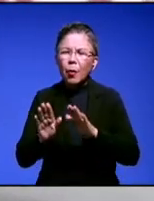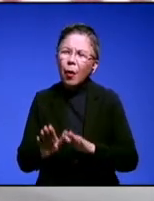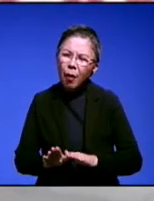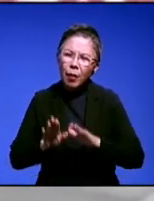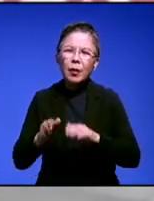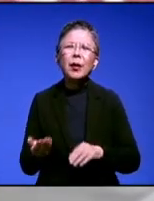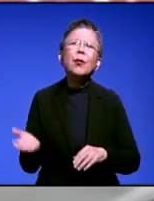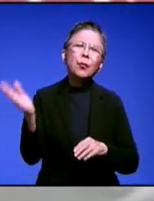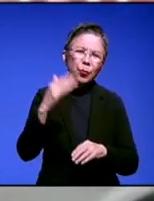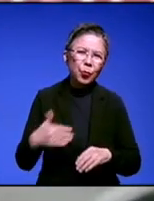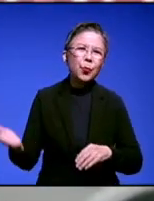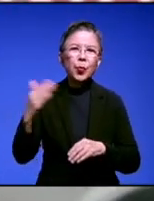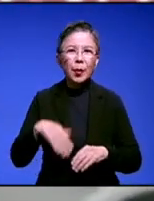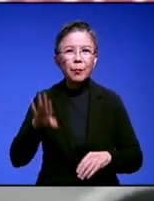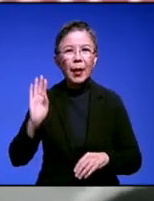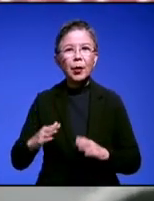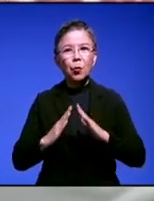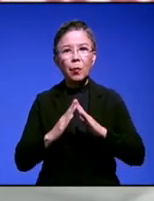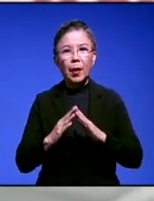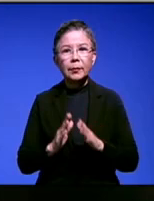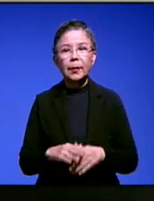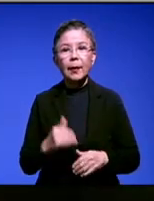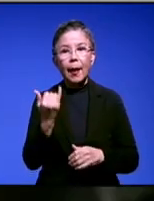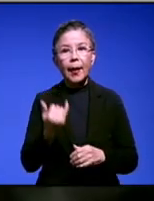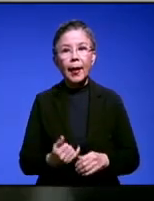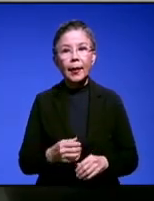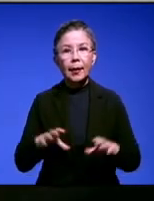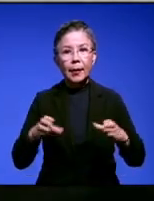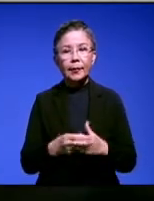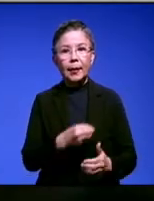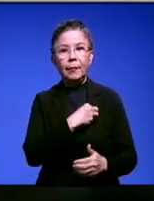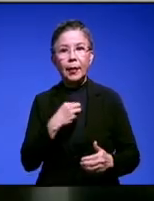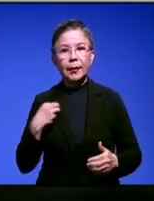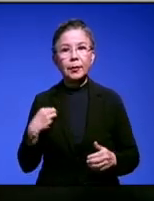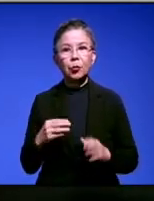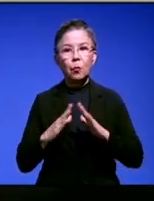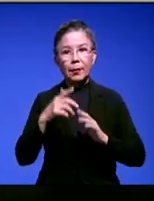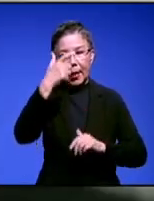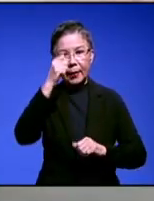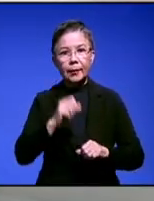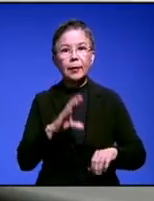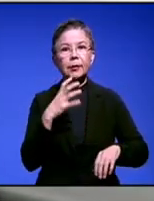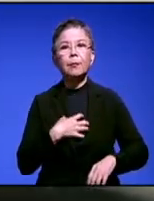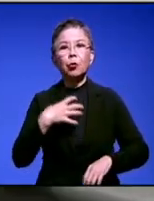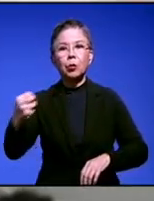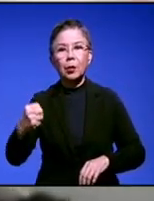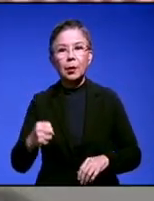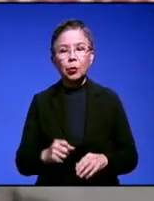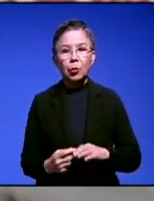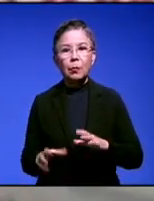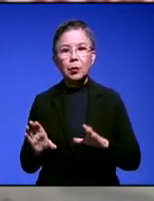agar kembali ke dalam rumah hingga akhirnya ia dijemput tim medis Rumah Sakit Duren Sawit Jakarta Timur untuk